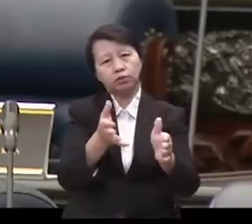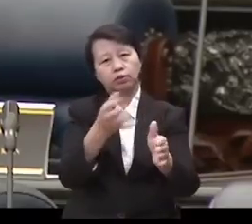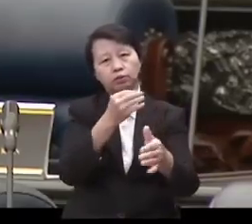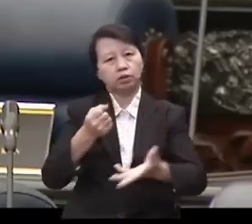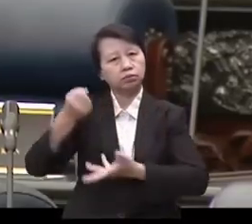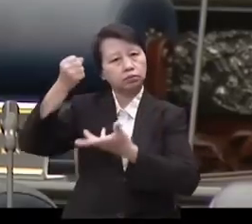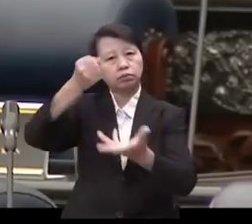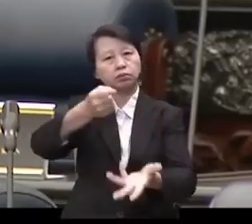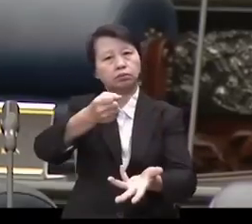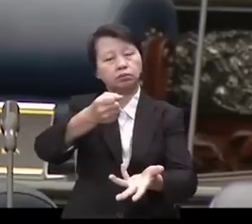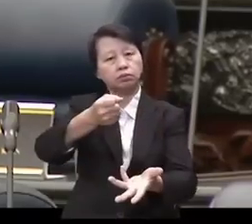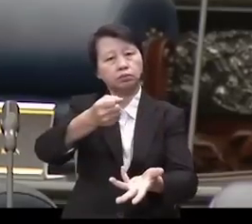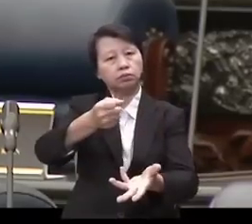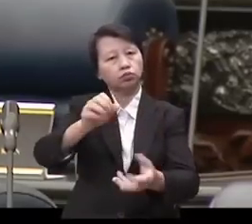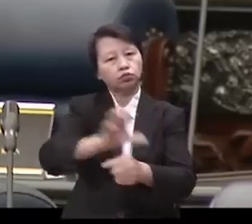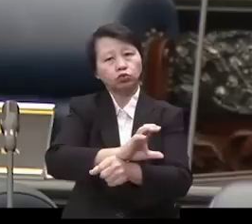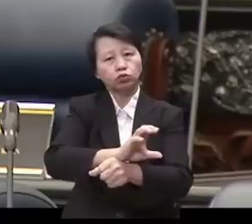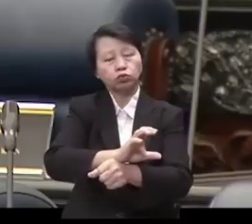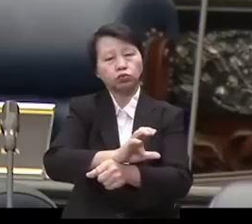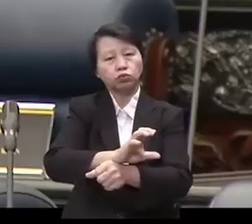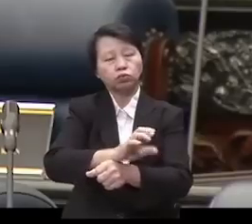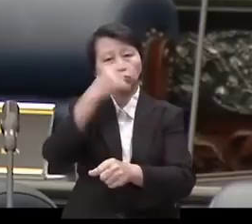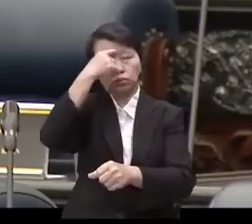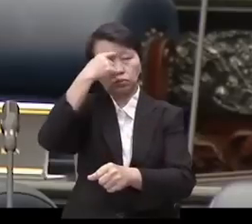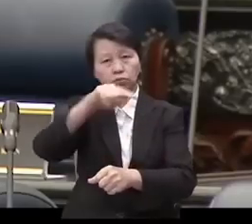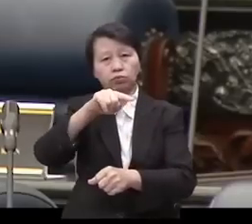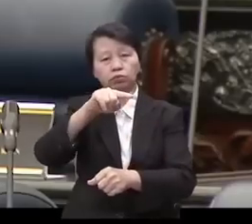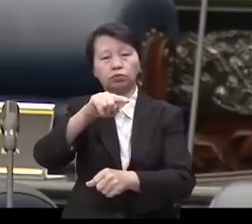dana yang mencukupi untuk